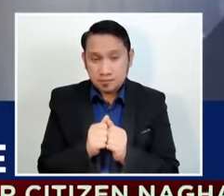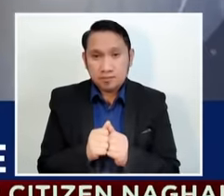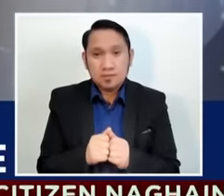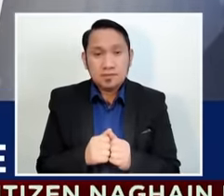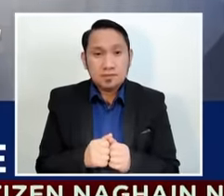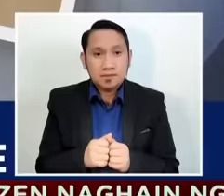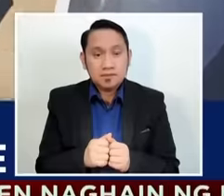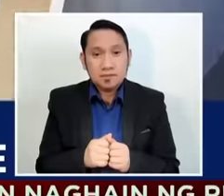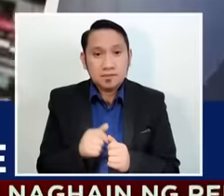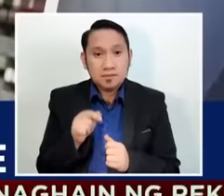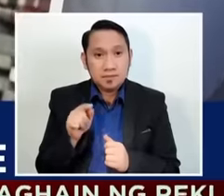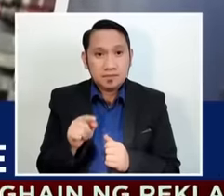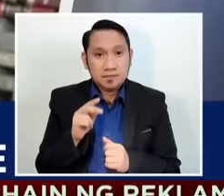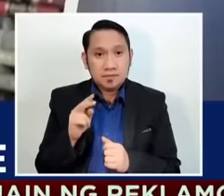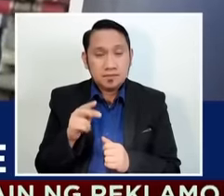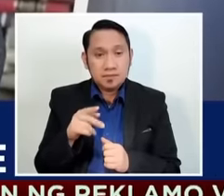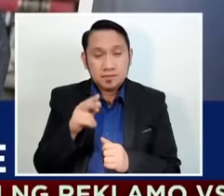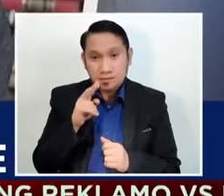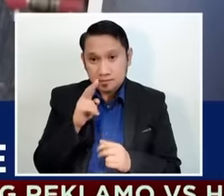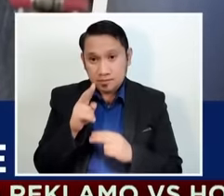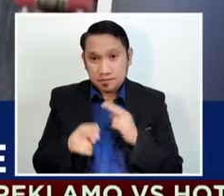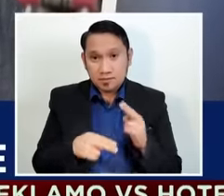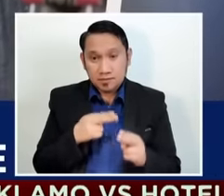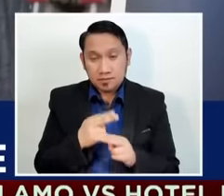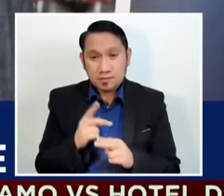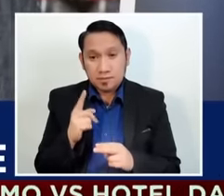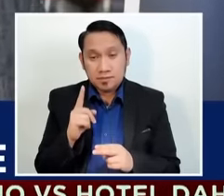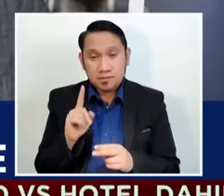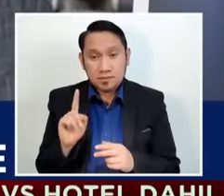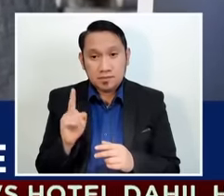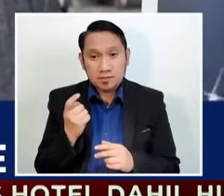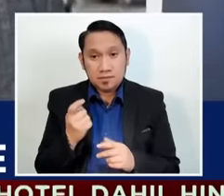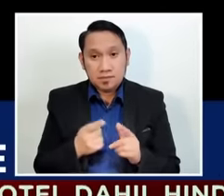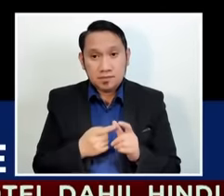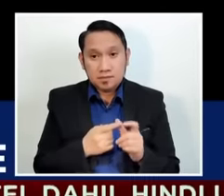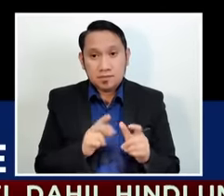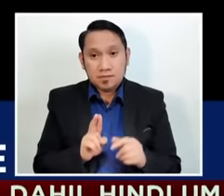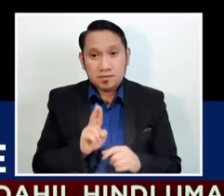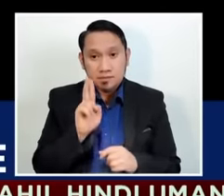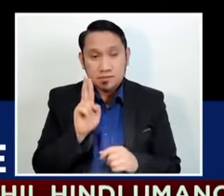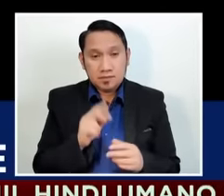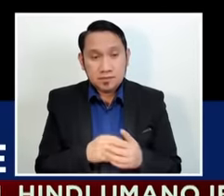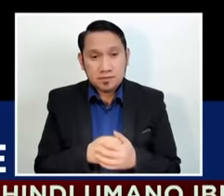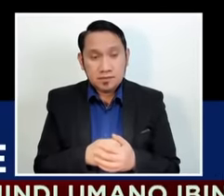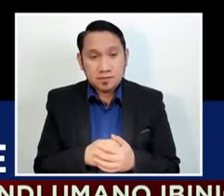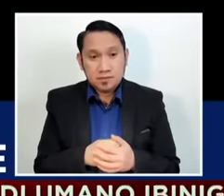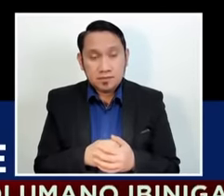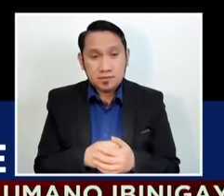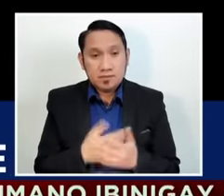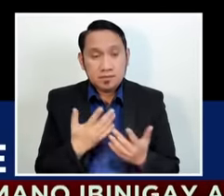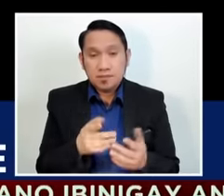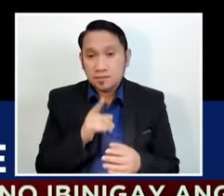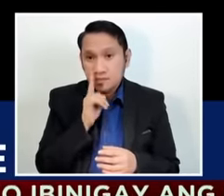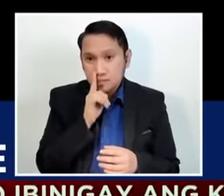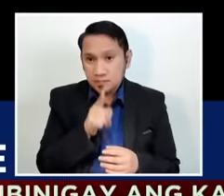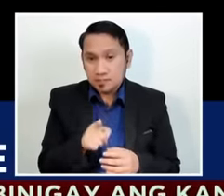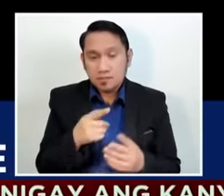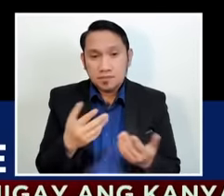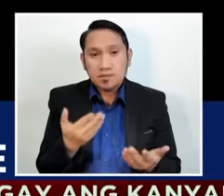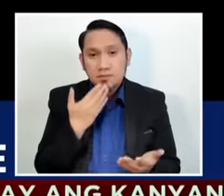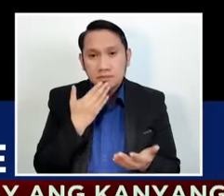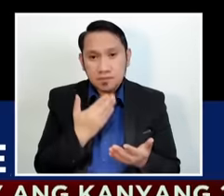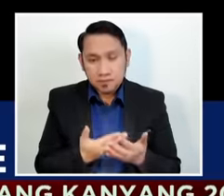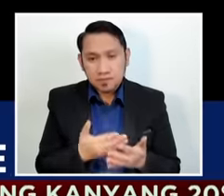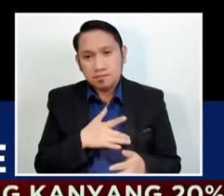si Miss Universe 2023 first runner-up Antonia Porcild. Tinayak din sa fans na mabuti na ang pakiramdam ni